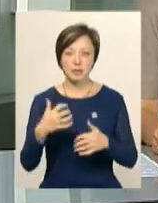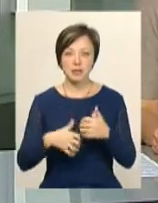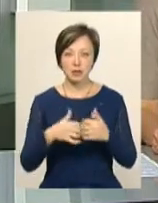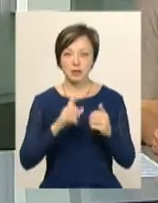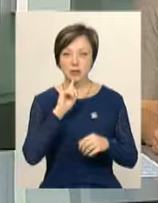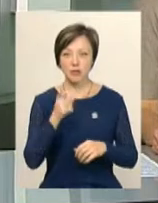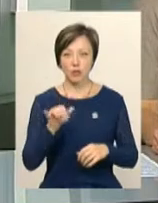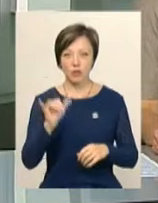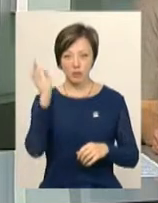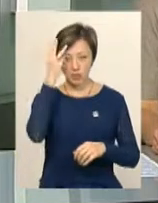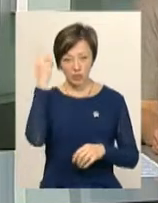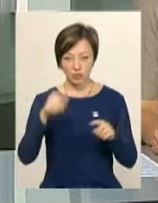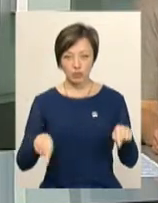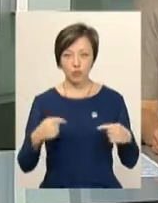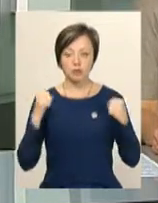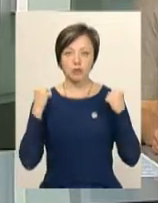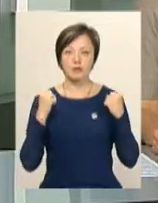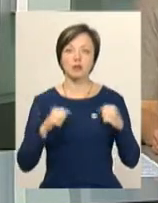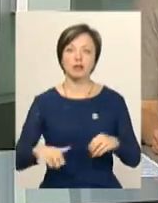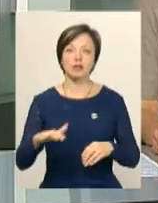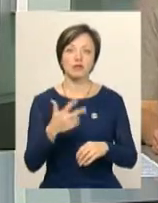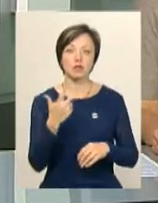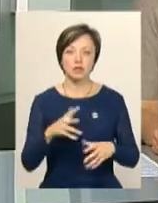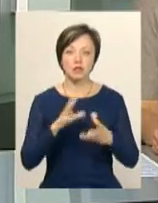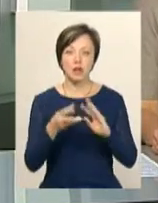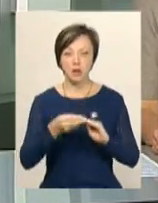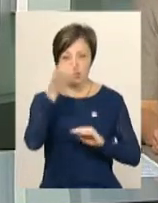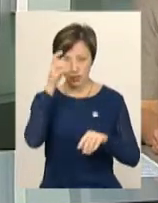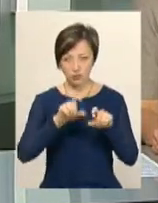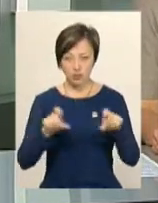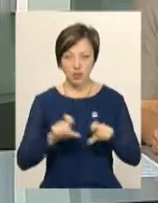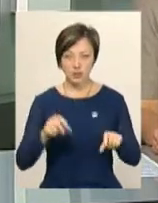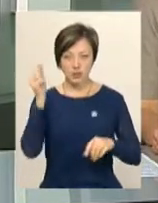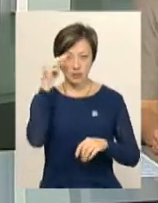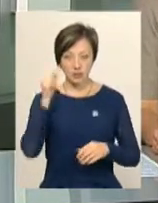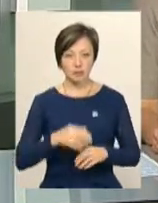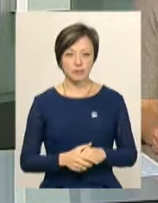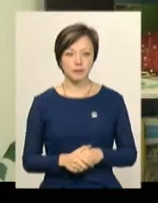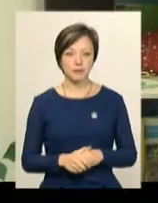за рік у Хмельницькому оновлюють спортивні майданчики у трьох загальноосвітніх навчальних закладах.